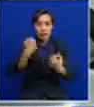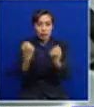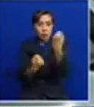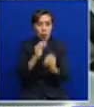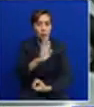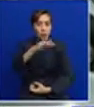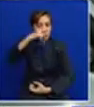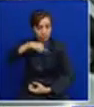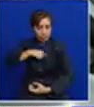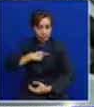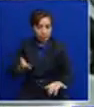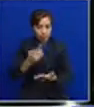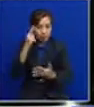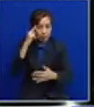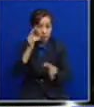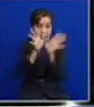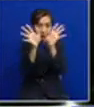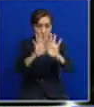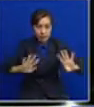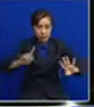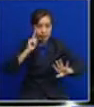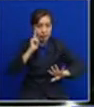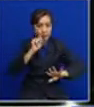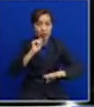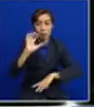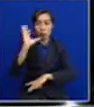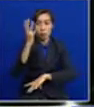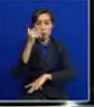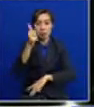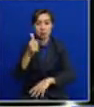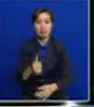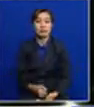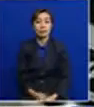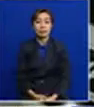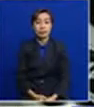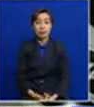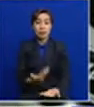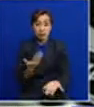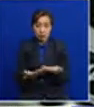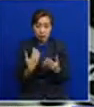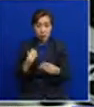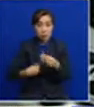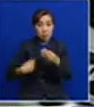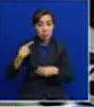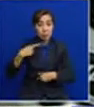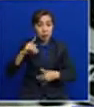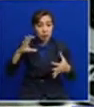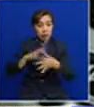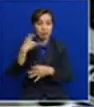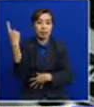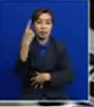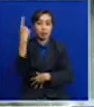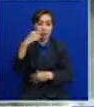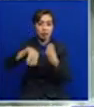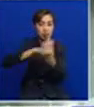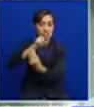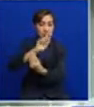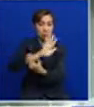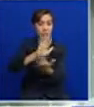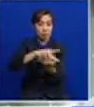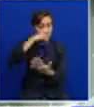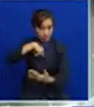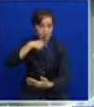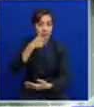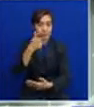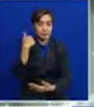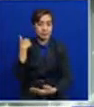ต์ไทยในภูมิภาคอาเซียนและเวทีโลกรวมทั้งจะส่งผลดีต่อการท่องเที่ยวและเศรษฐกิจของประเทศด้ว